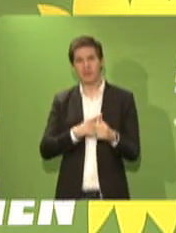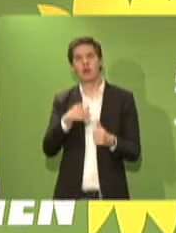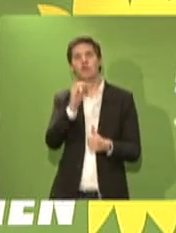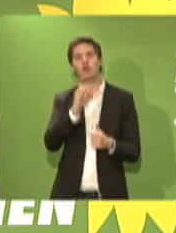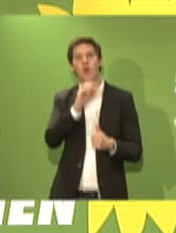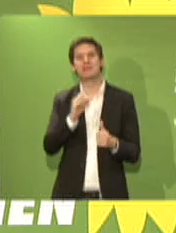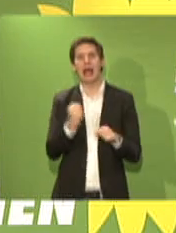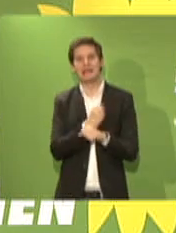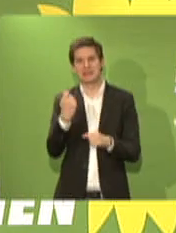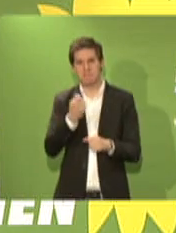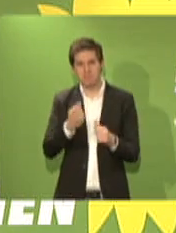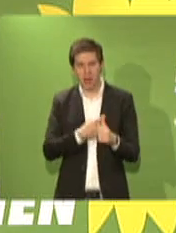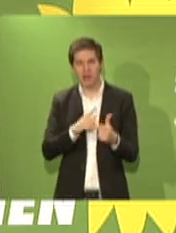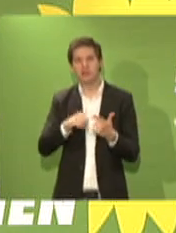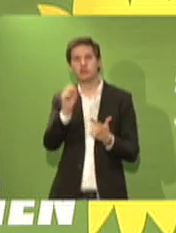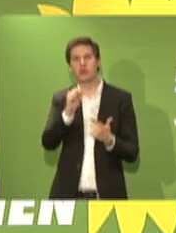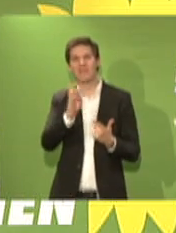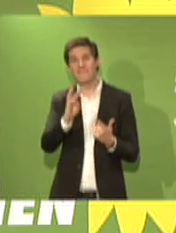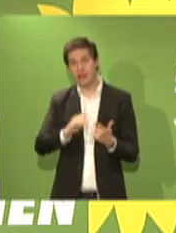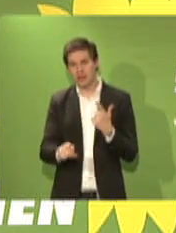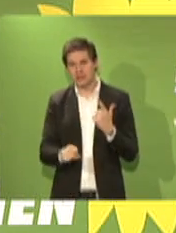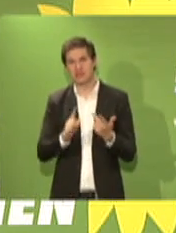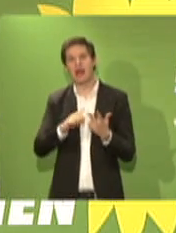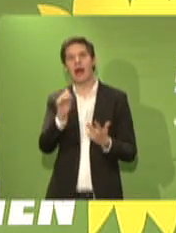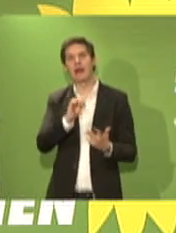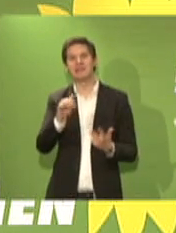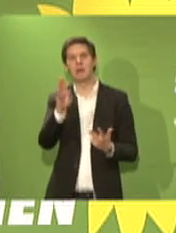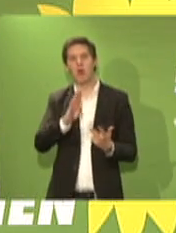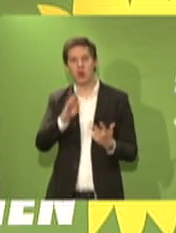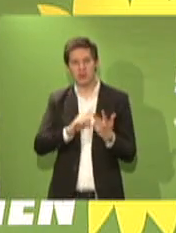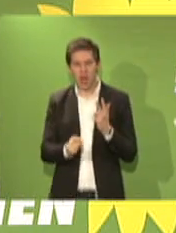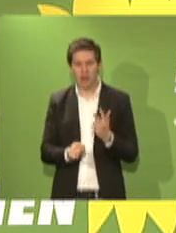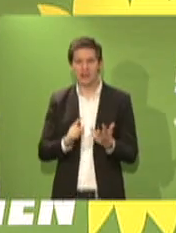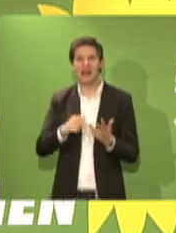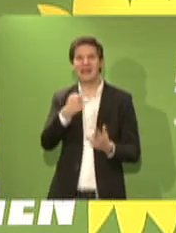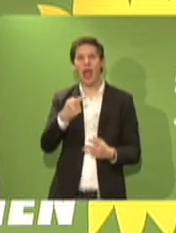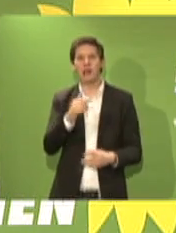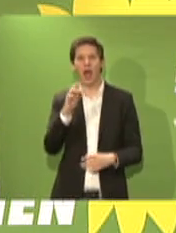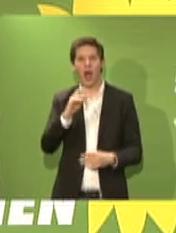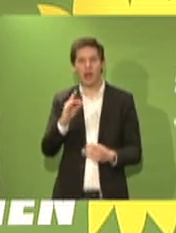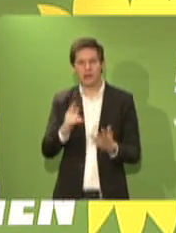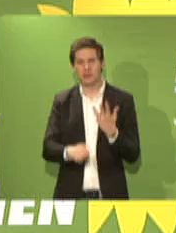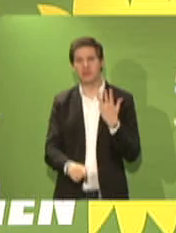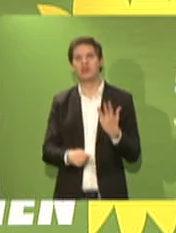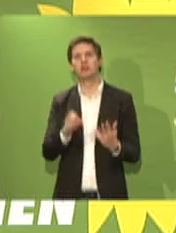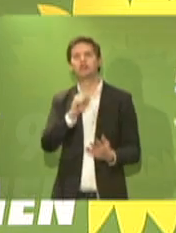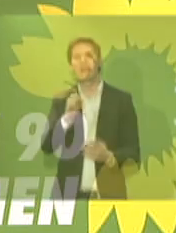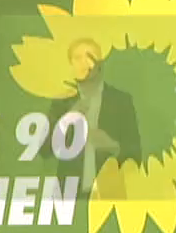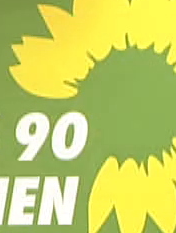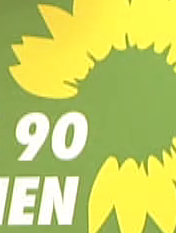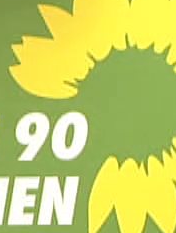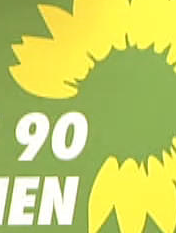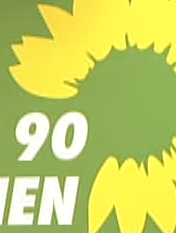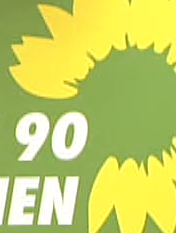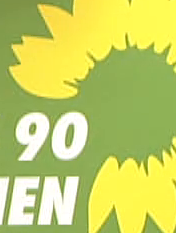Doris Eisenmeier, Susanne Rickers, Andreas Woboda, Gerhard Arndt, Stefan Graf und